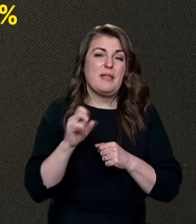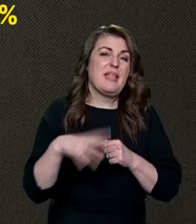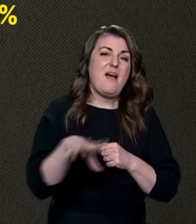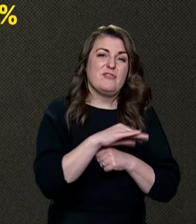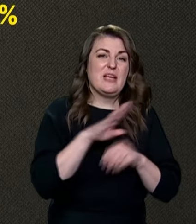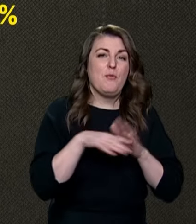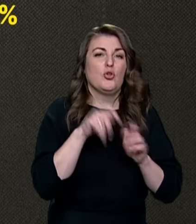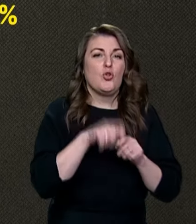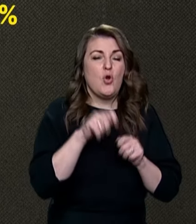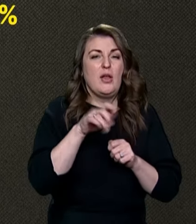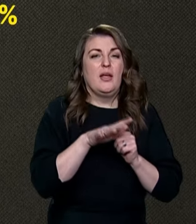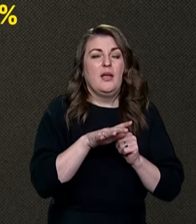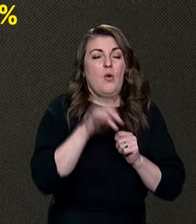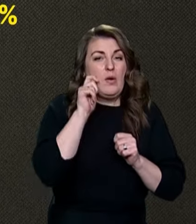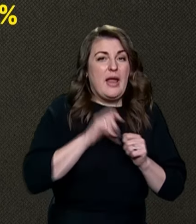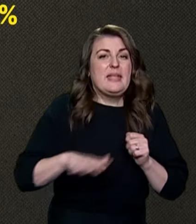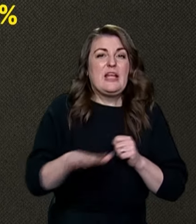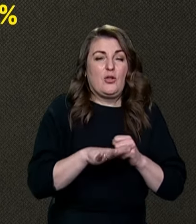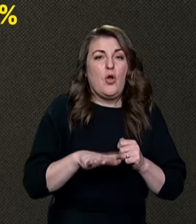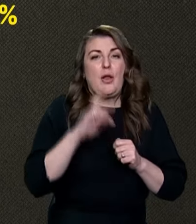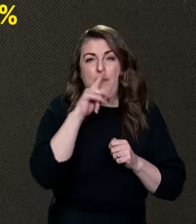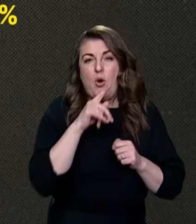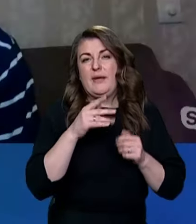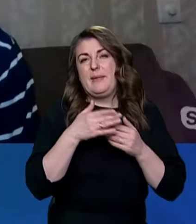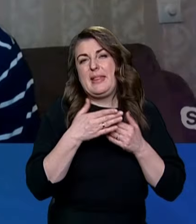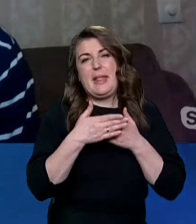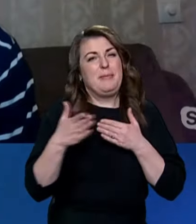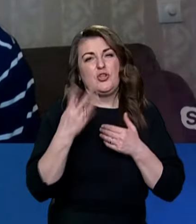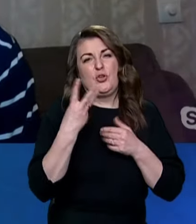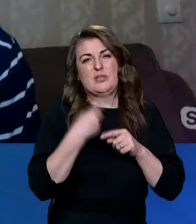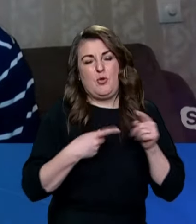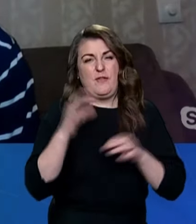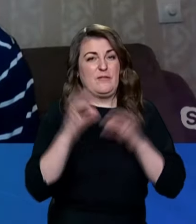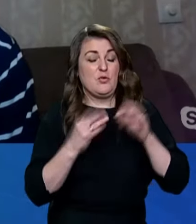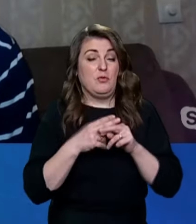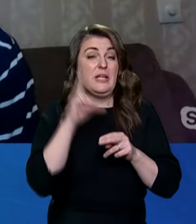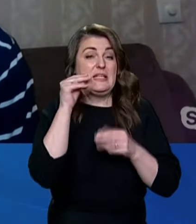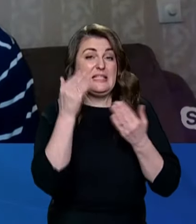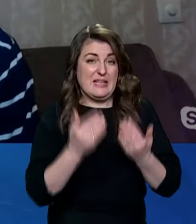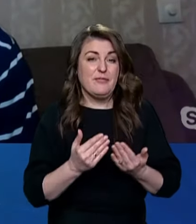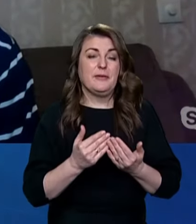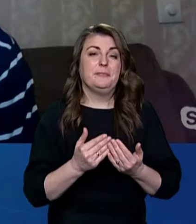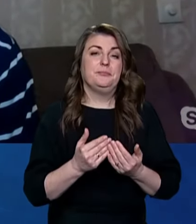всіх підконтрольних Україні територіях. Похибка не більше 3,5%. Пане Іване, оці цифри,